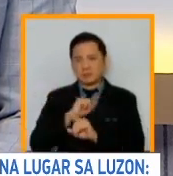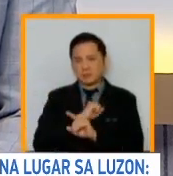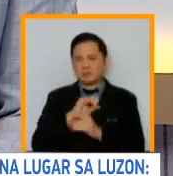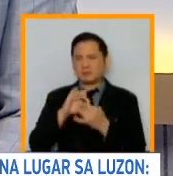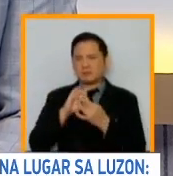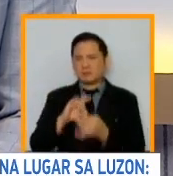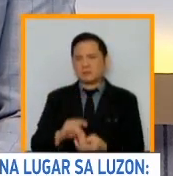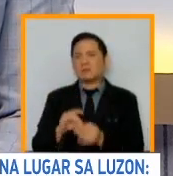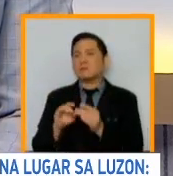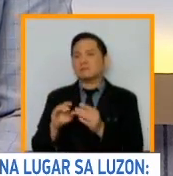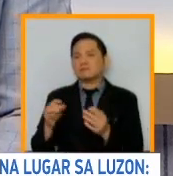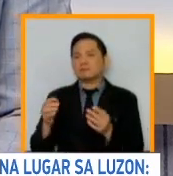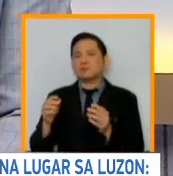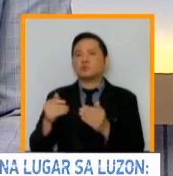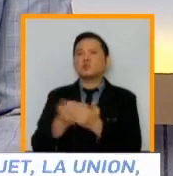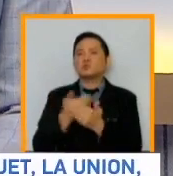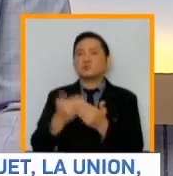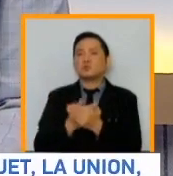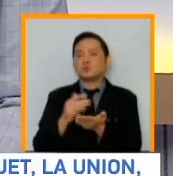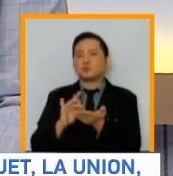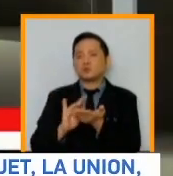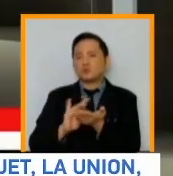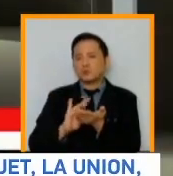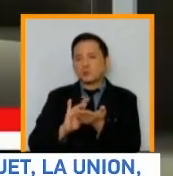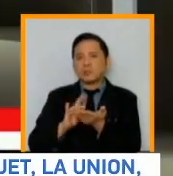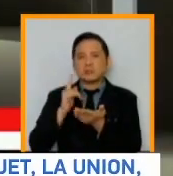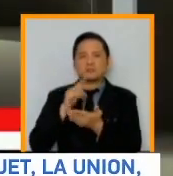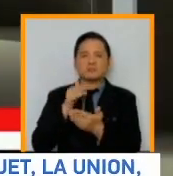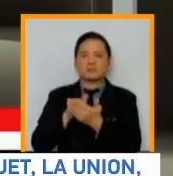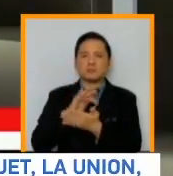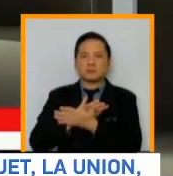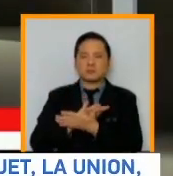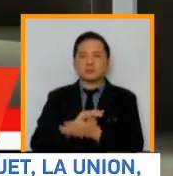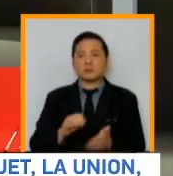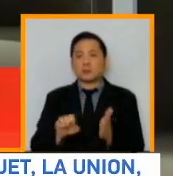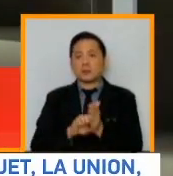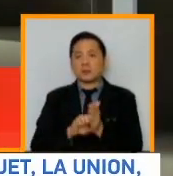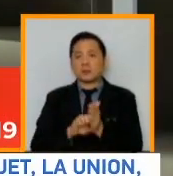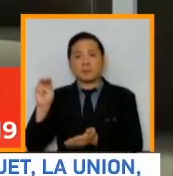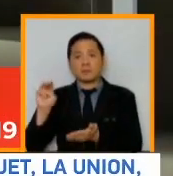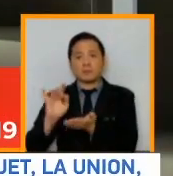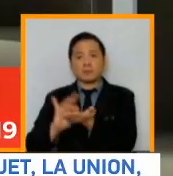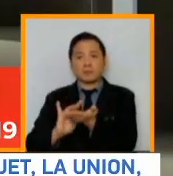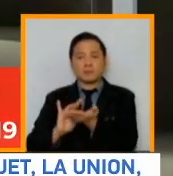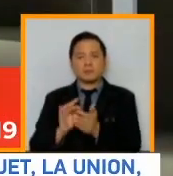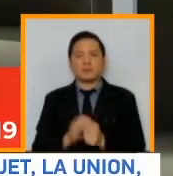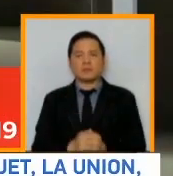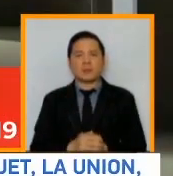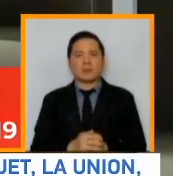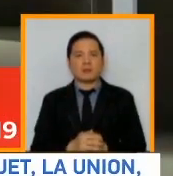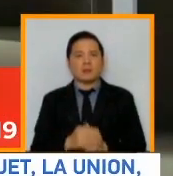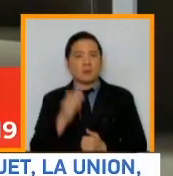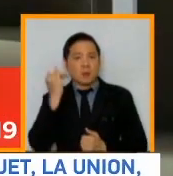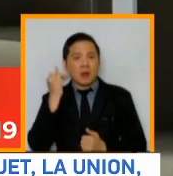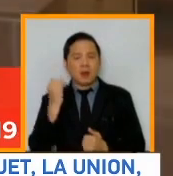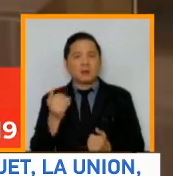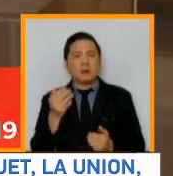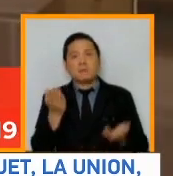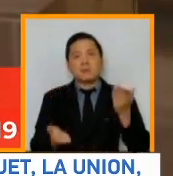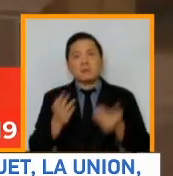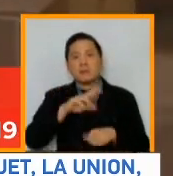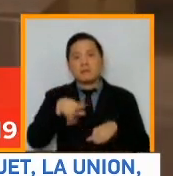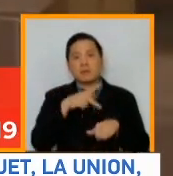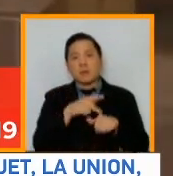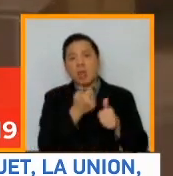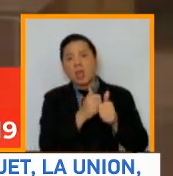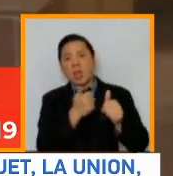COVID-19 tulad ng molnupiravir at baka raw kasi mahuli na naman ang Pilipinas sa pagbilis ng supply gaya na nangyari sa